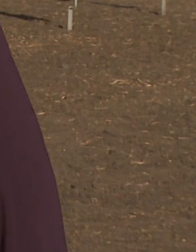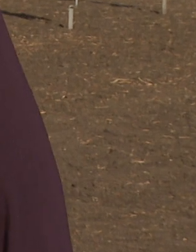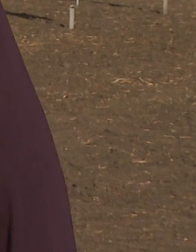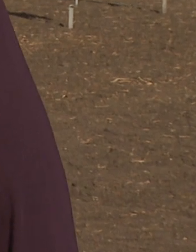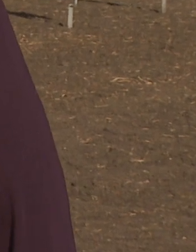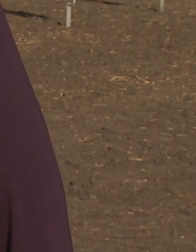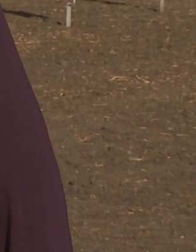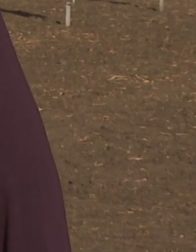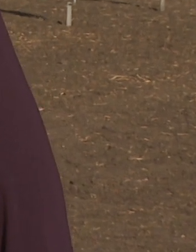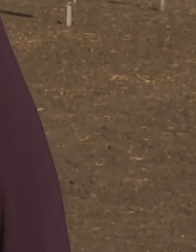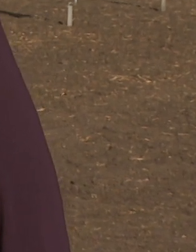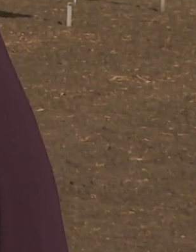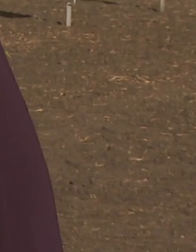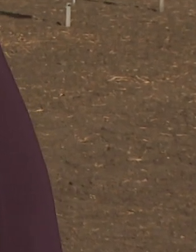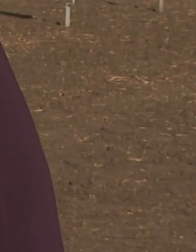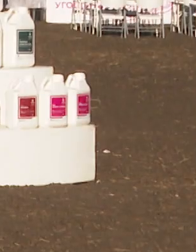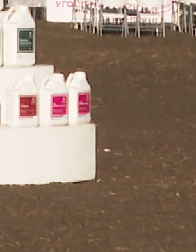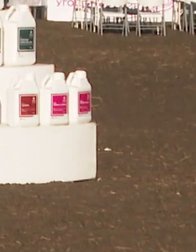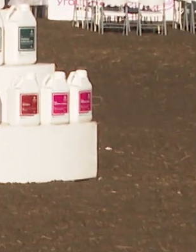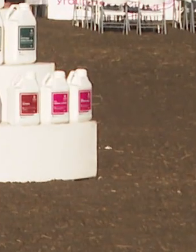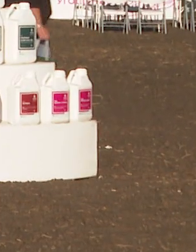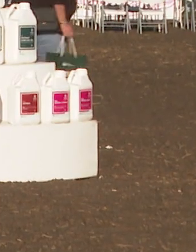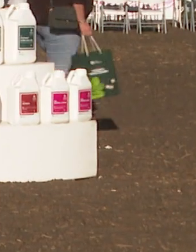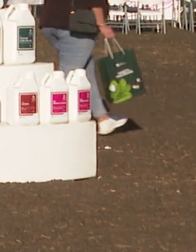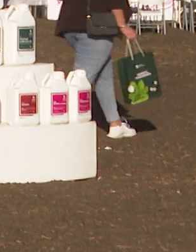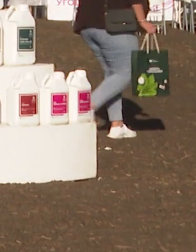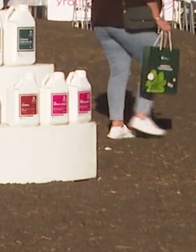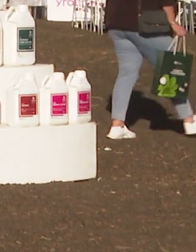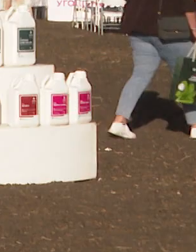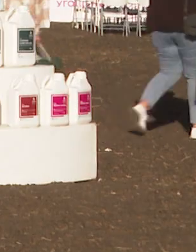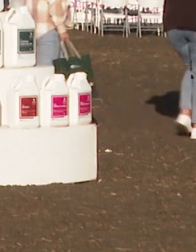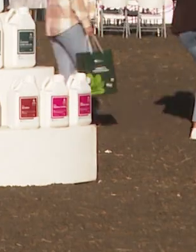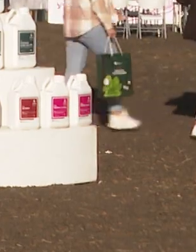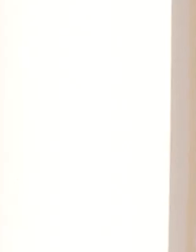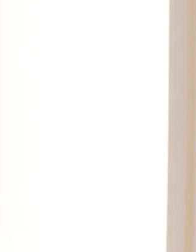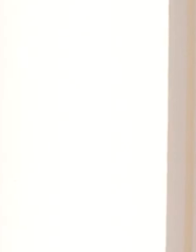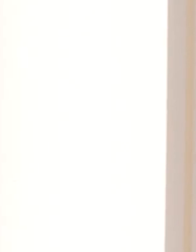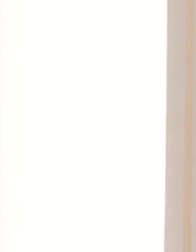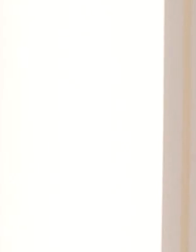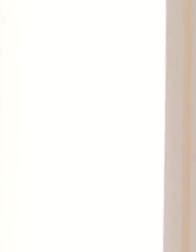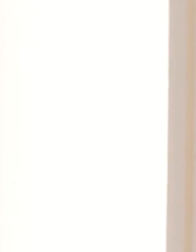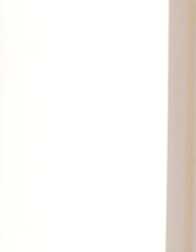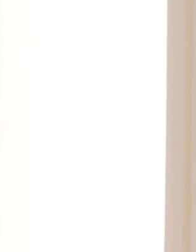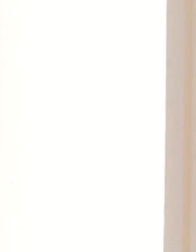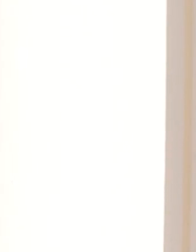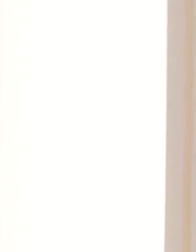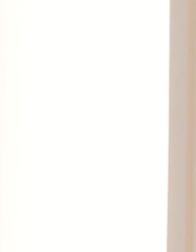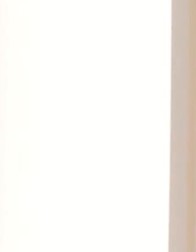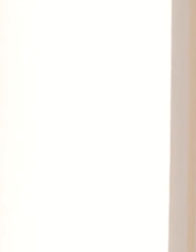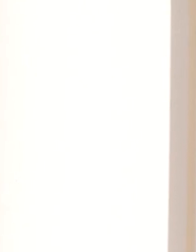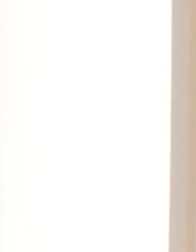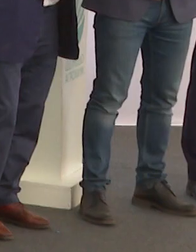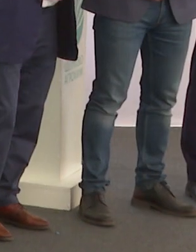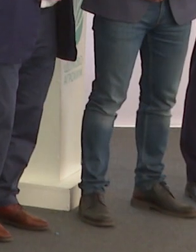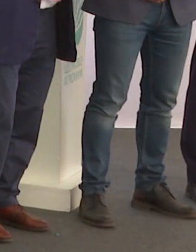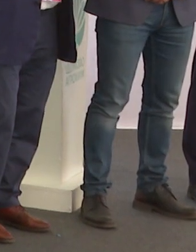понимание устойчивости развития отрасли в целом. Более подробно о достижениях отечественных селекционеров и крупном сельскохозяйственном